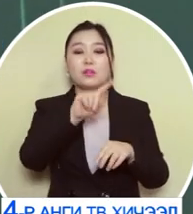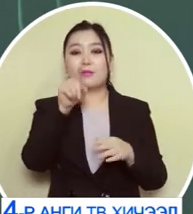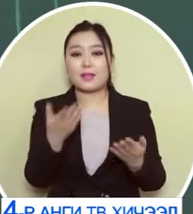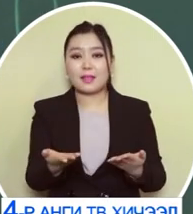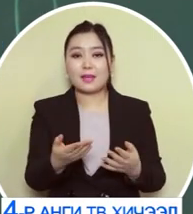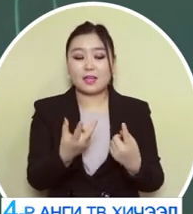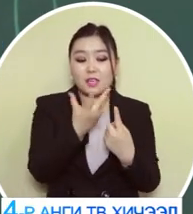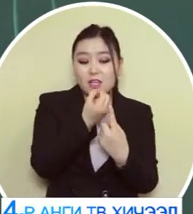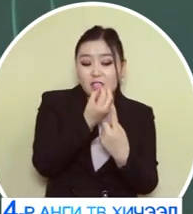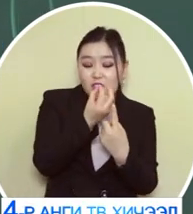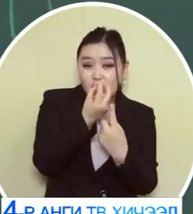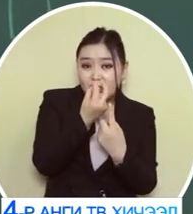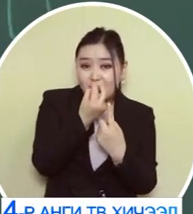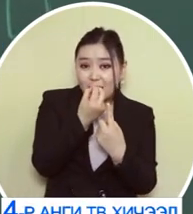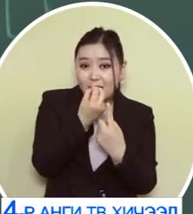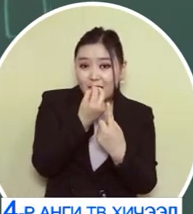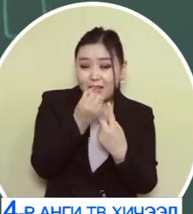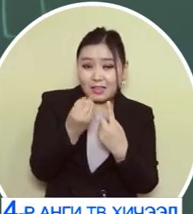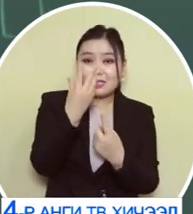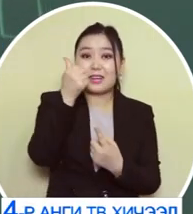Дәптерлеріне жазыңдар.